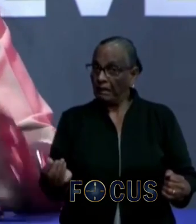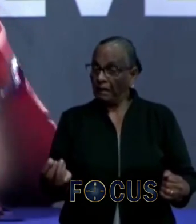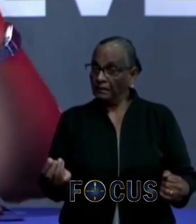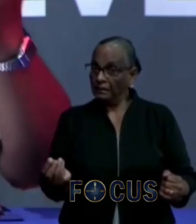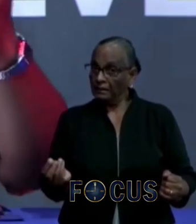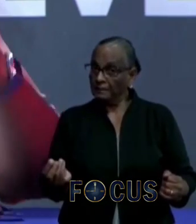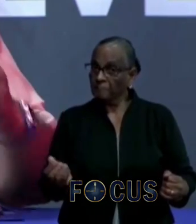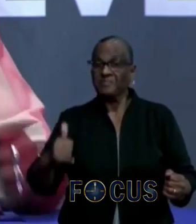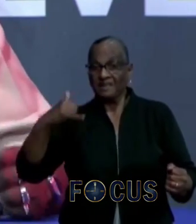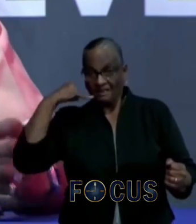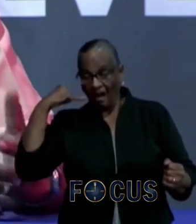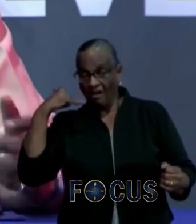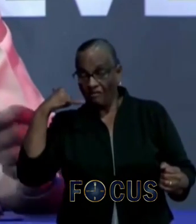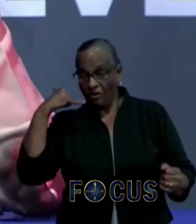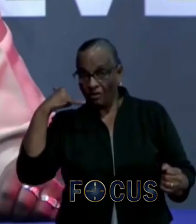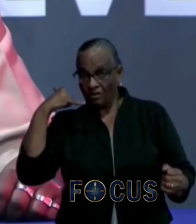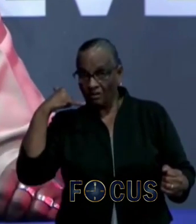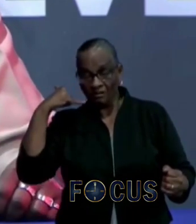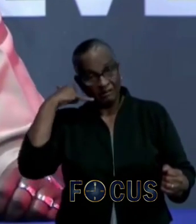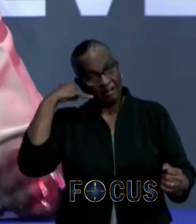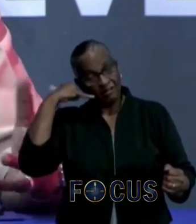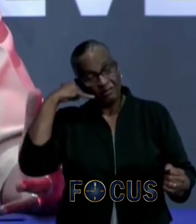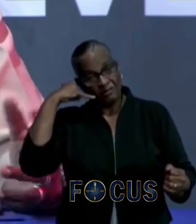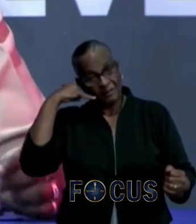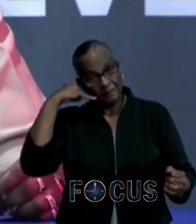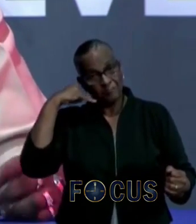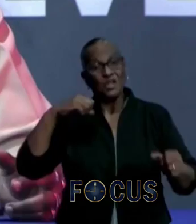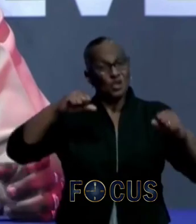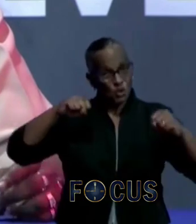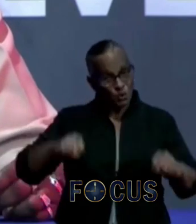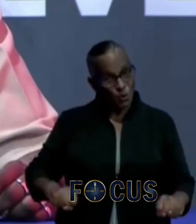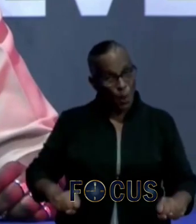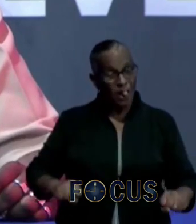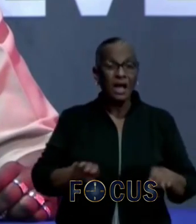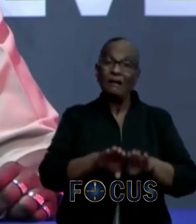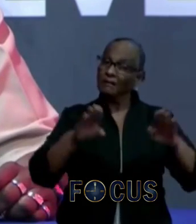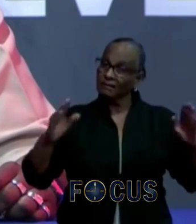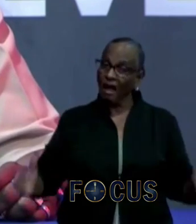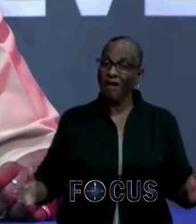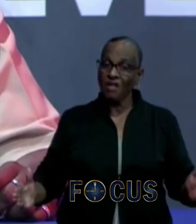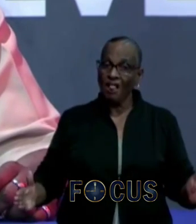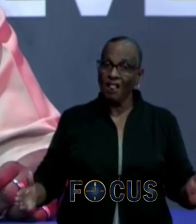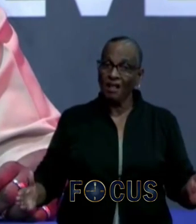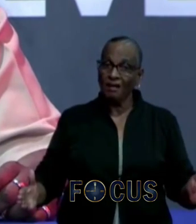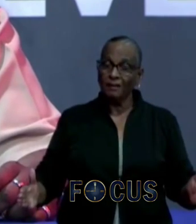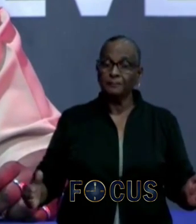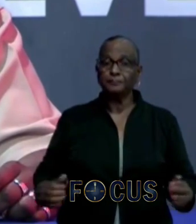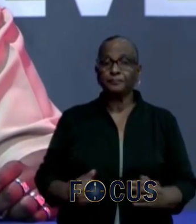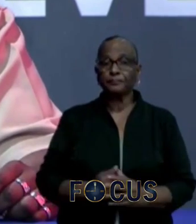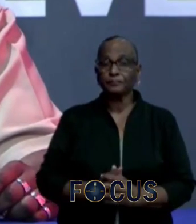to telefoon te yo de telefoon de stugu de tafra to